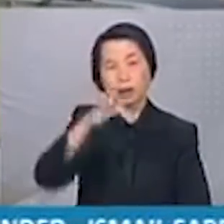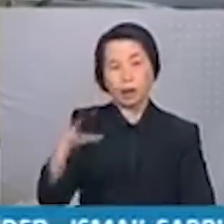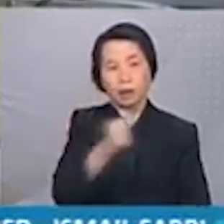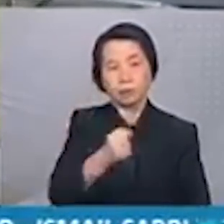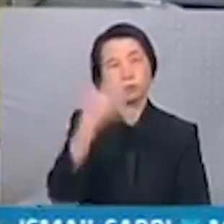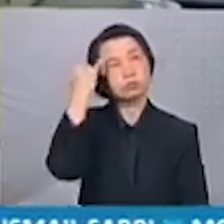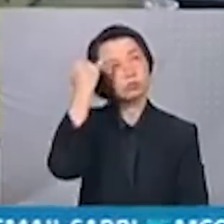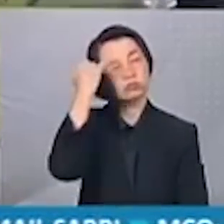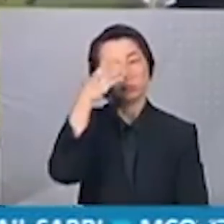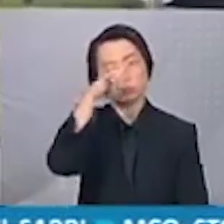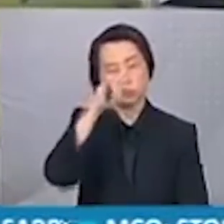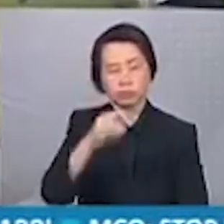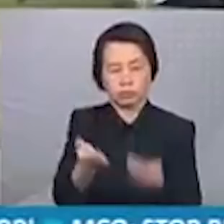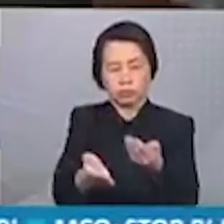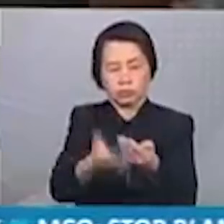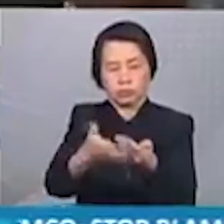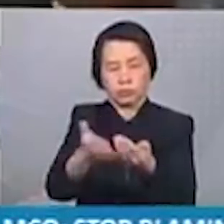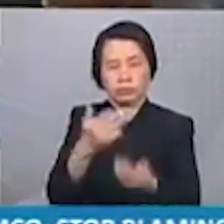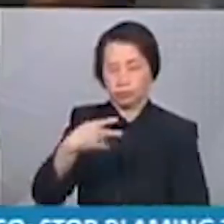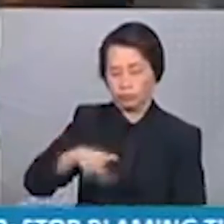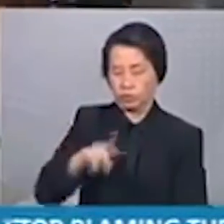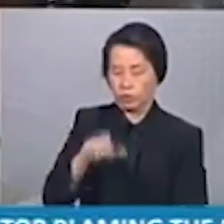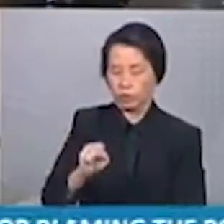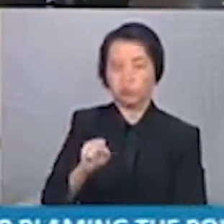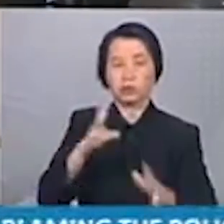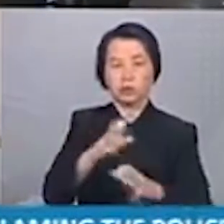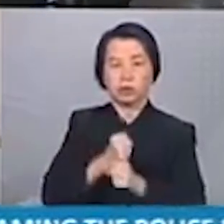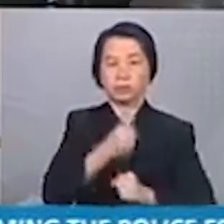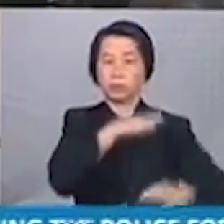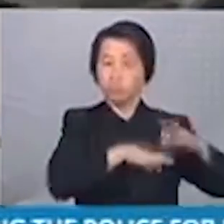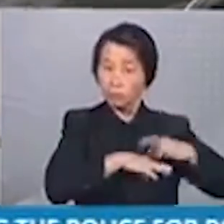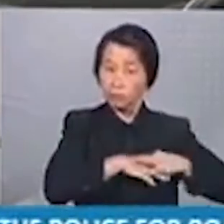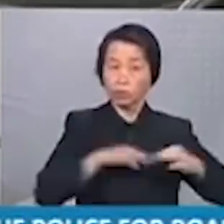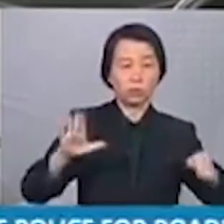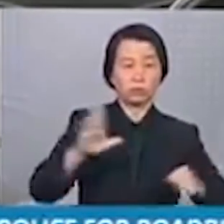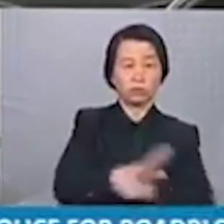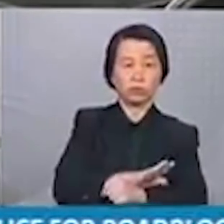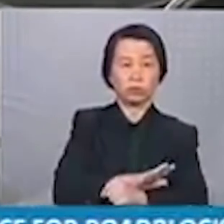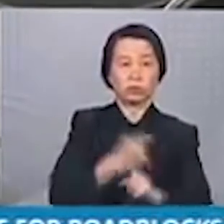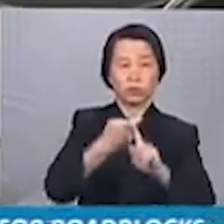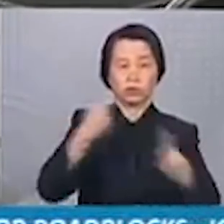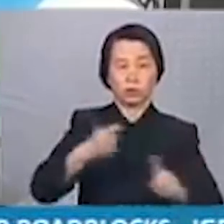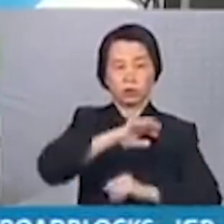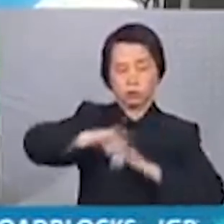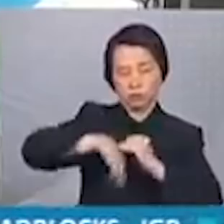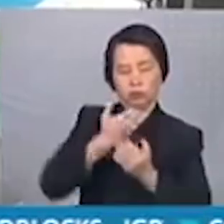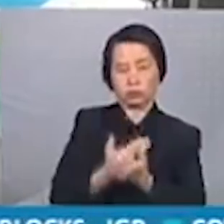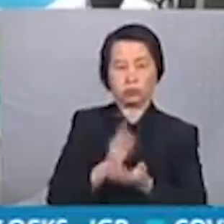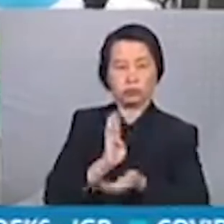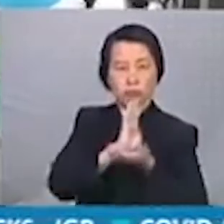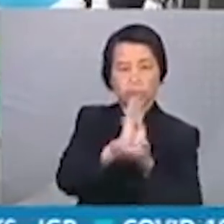bopo inisiatif untuk memudahkan pics mendapat manfaat sepenuhnya dapat semua